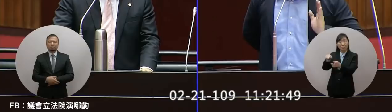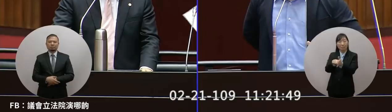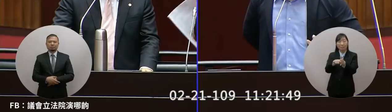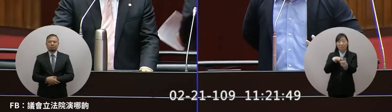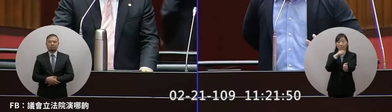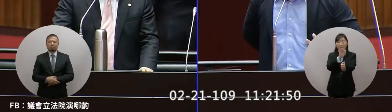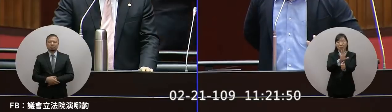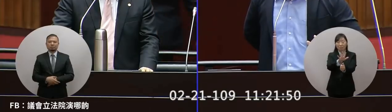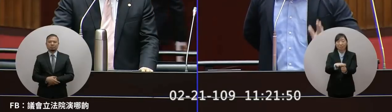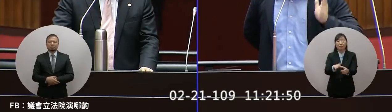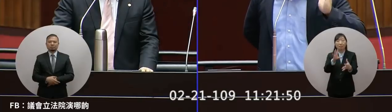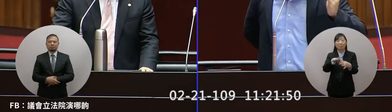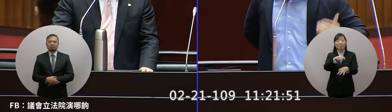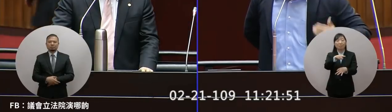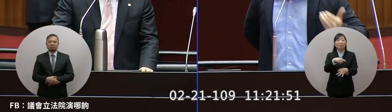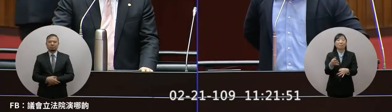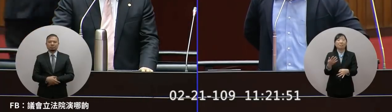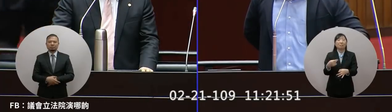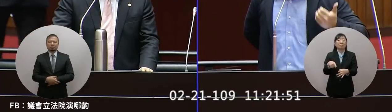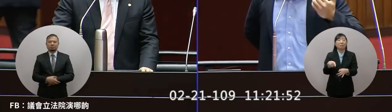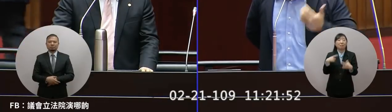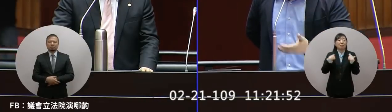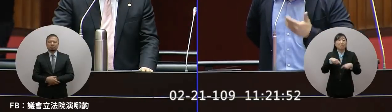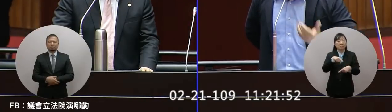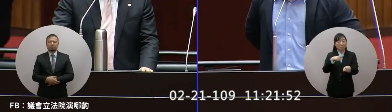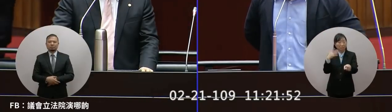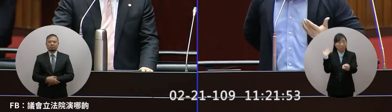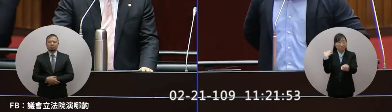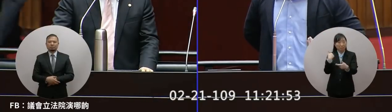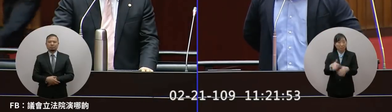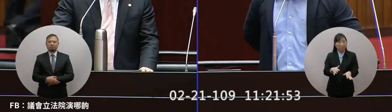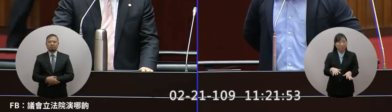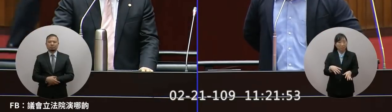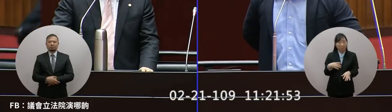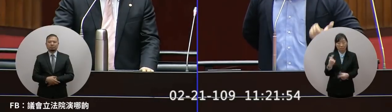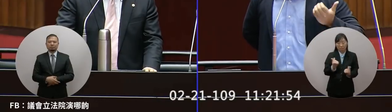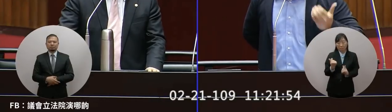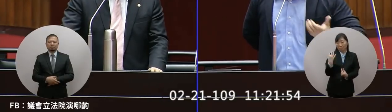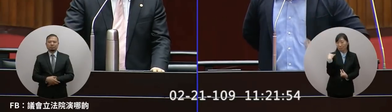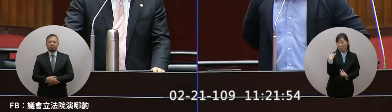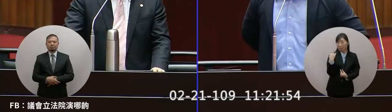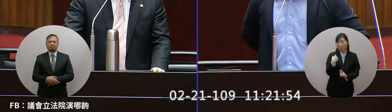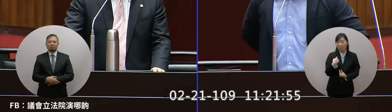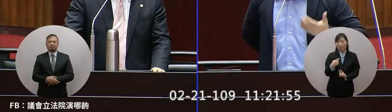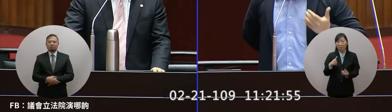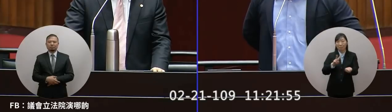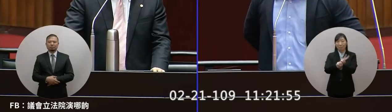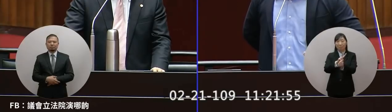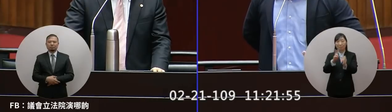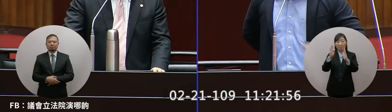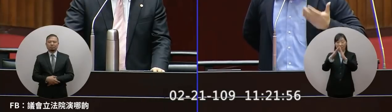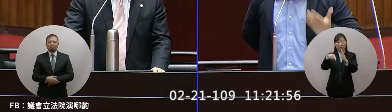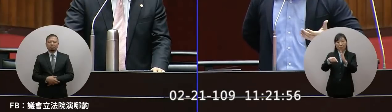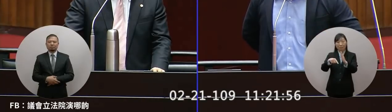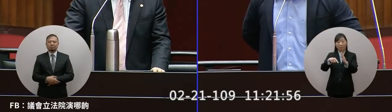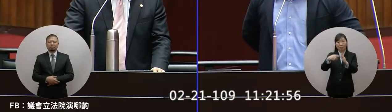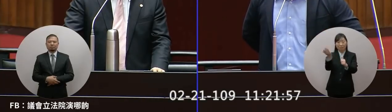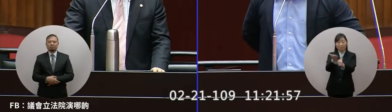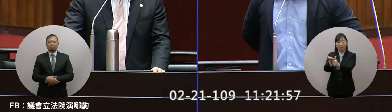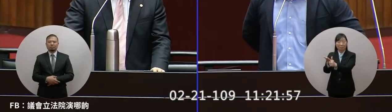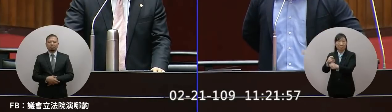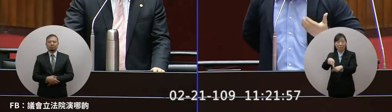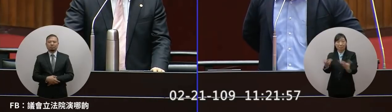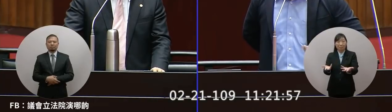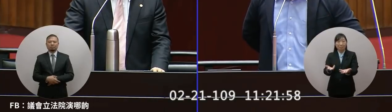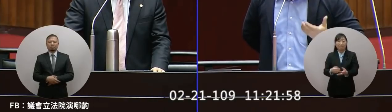勒多维的书嘛，哈。那这个像前几天公布了这个林宅血案，其实对印度